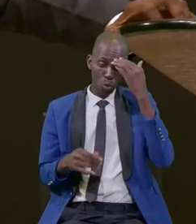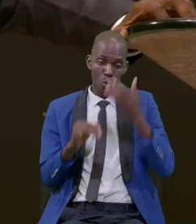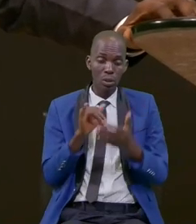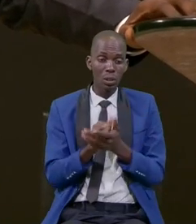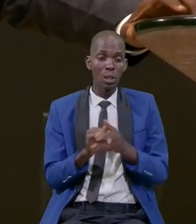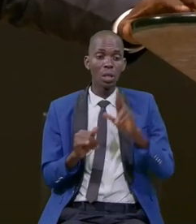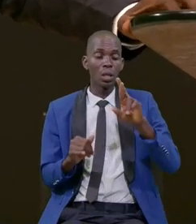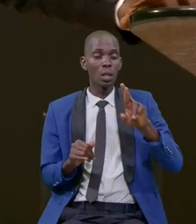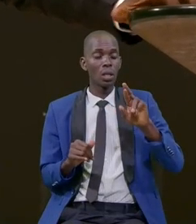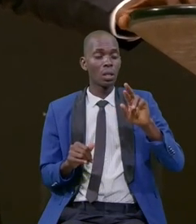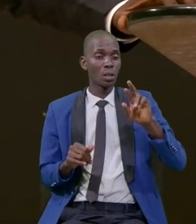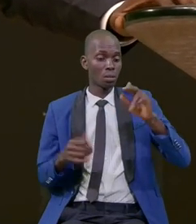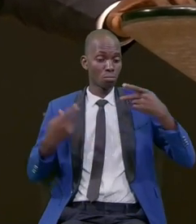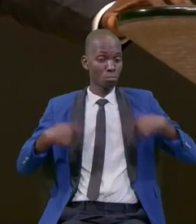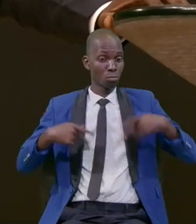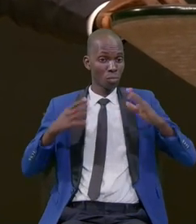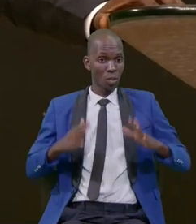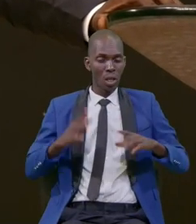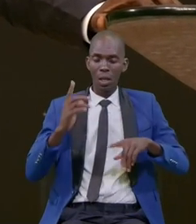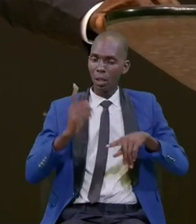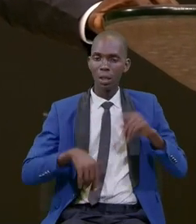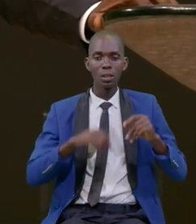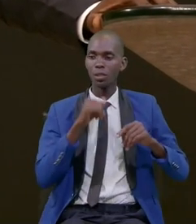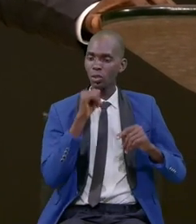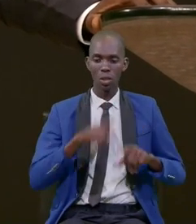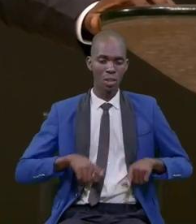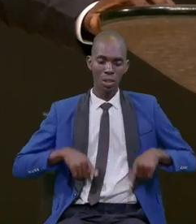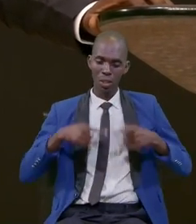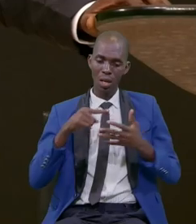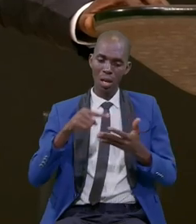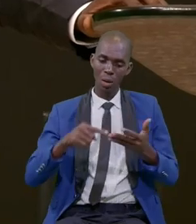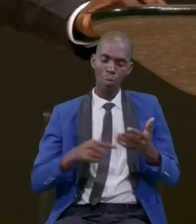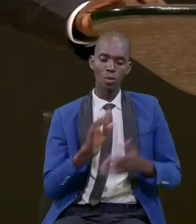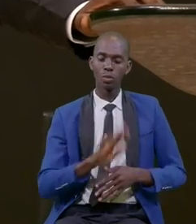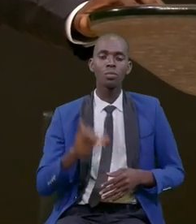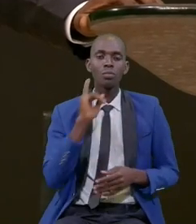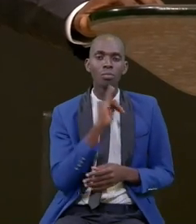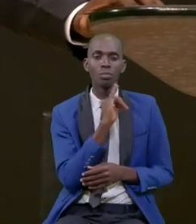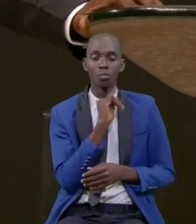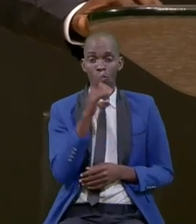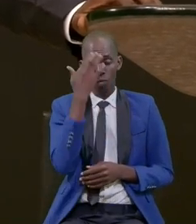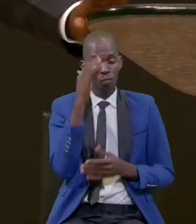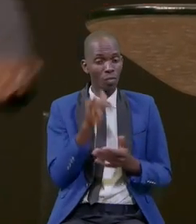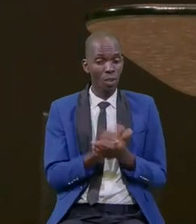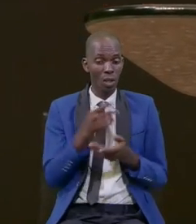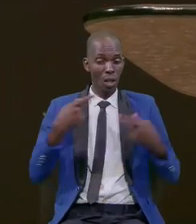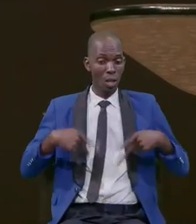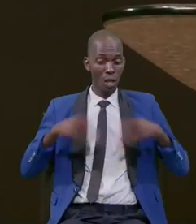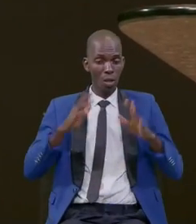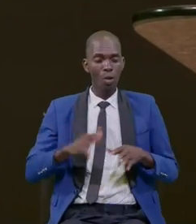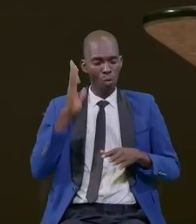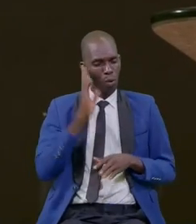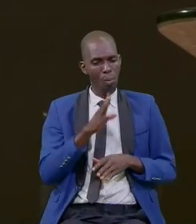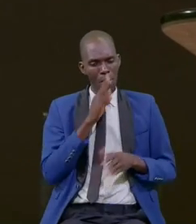qu'une prostituée ne serait pas permise de vivre au sein d'Israël. La